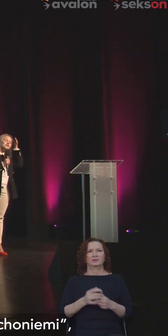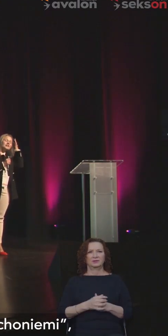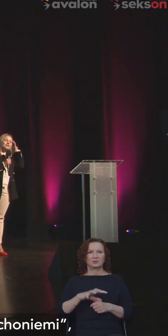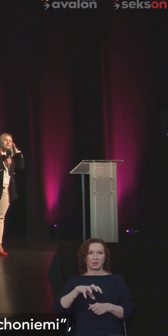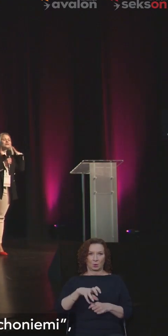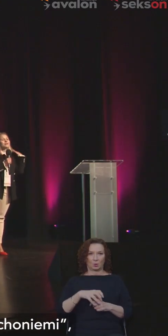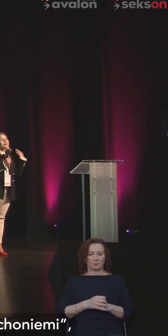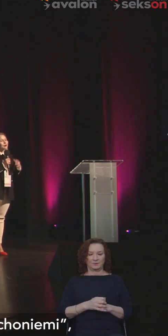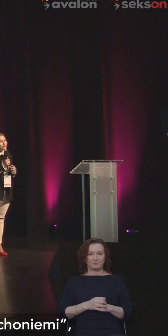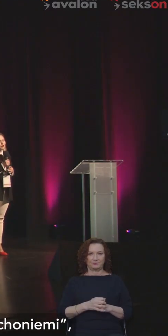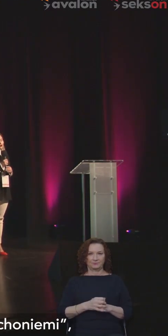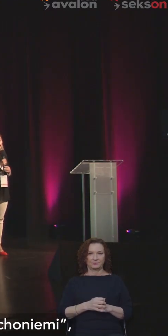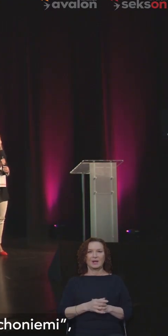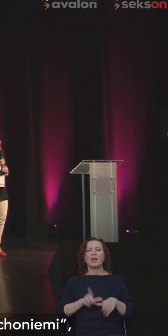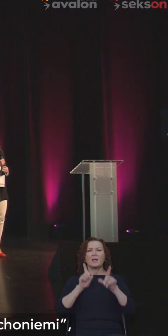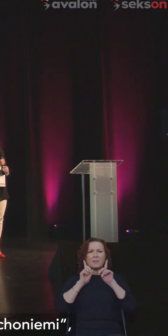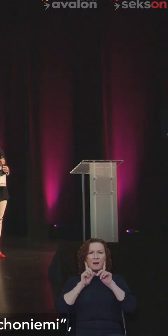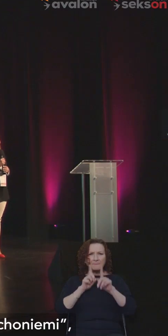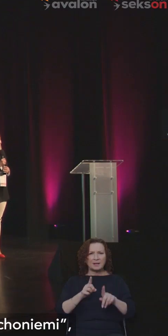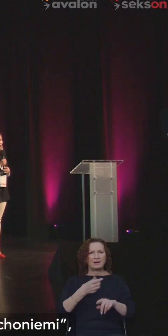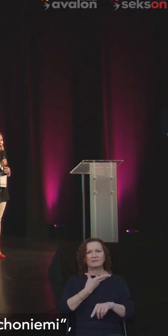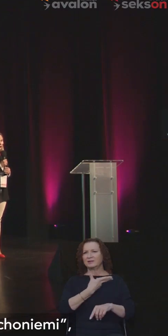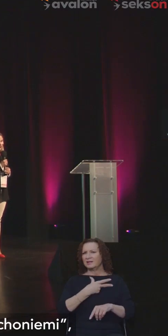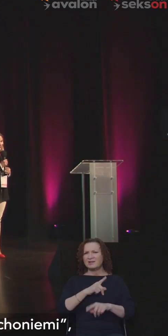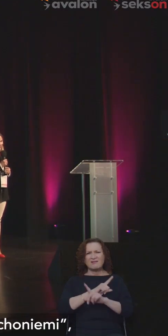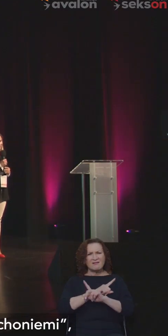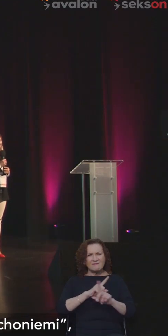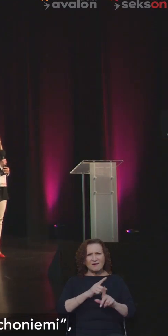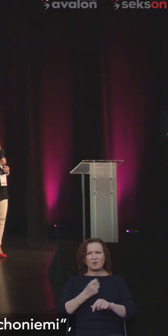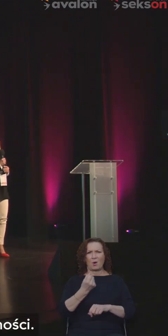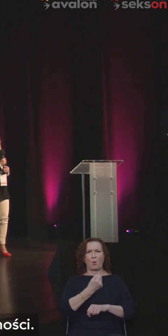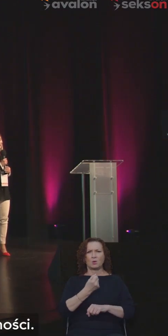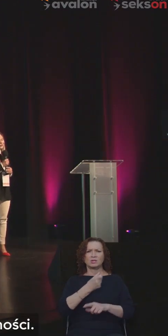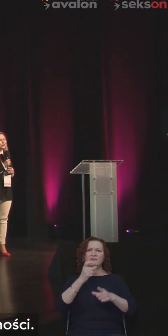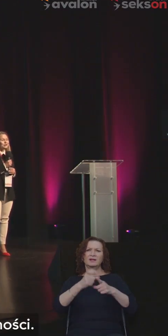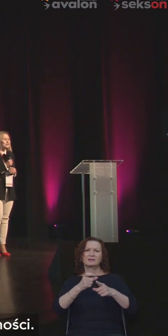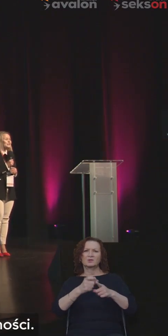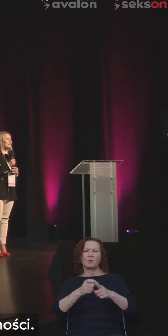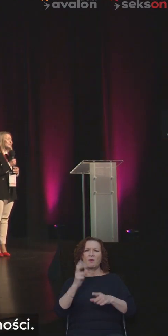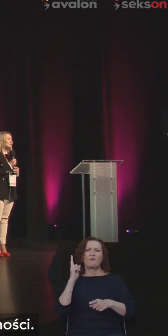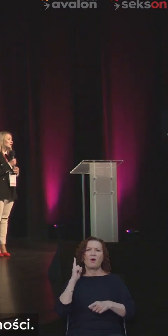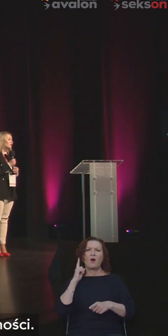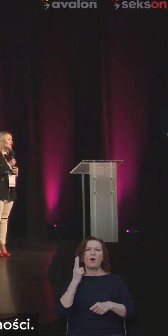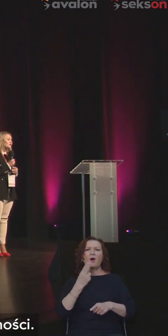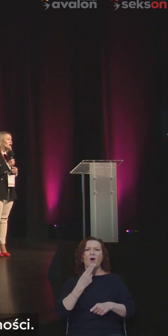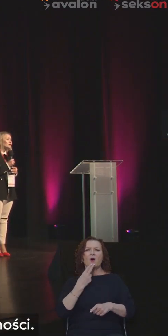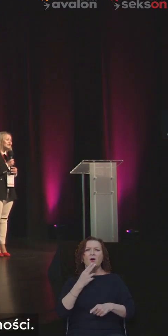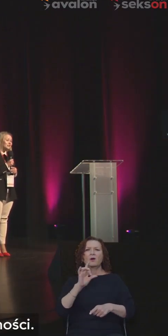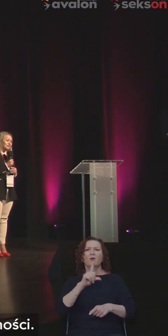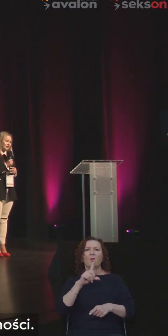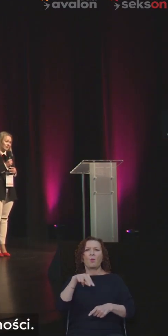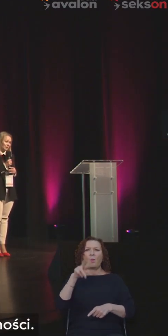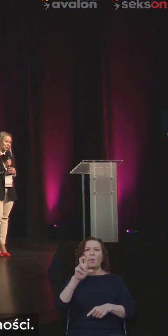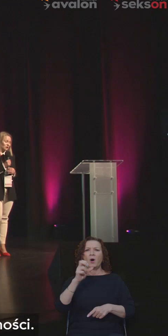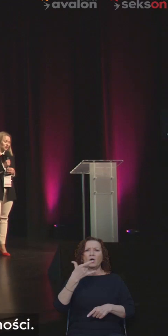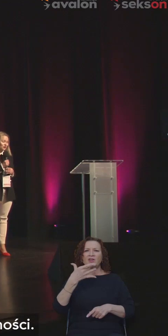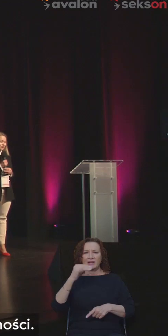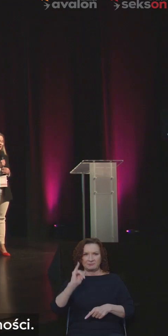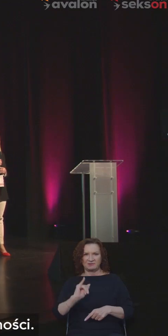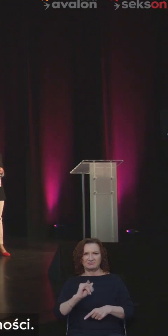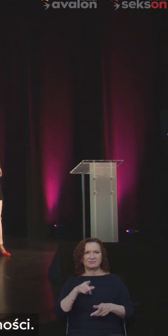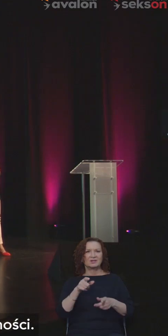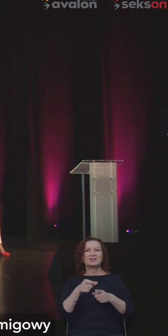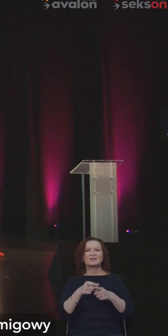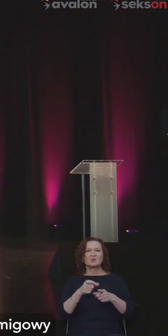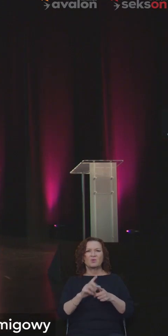Przede wszystkim naprawdę nie używajmy słowa głuchoniemi, dlatego że to jest słowo obraźliwe w tej